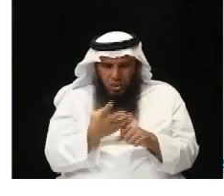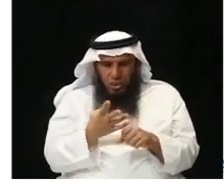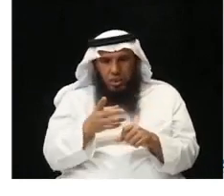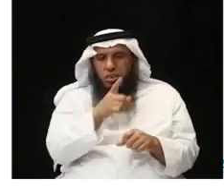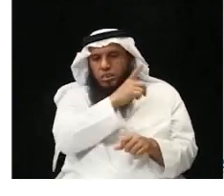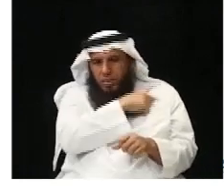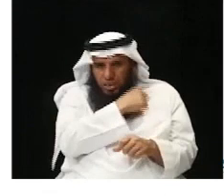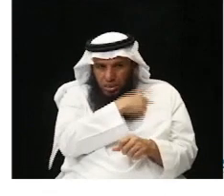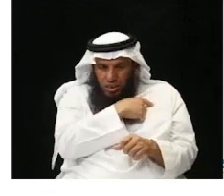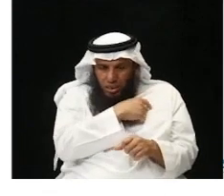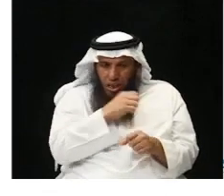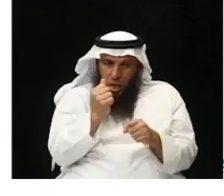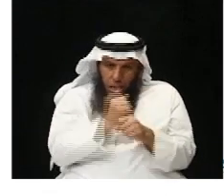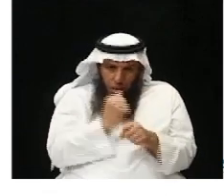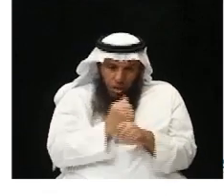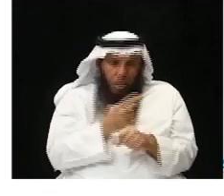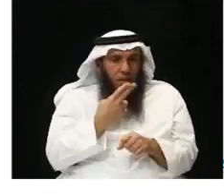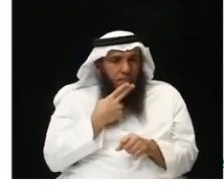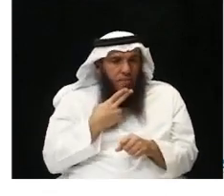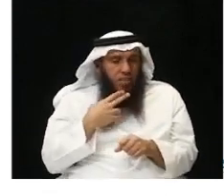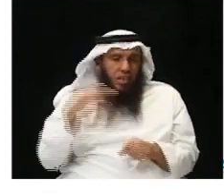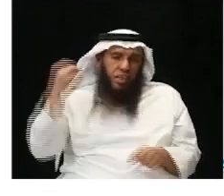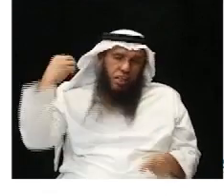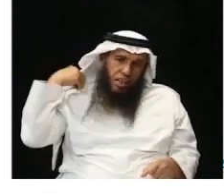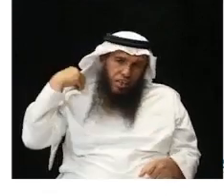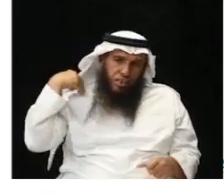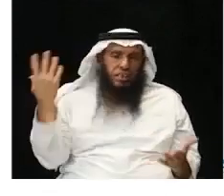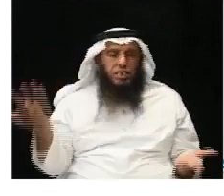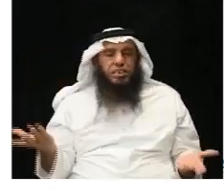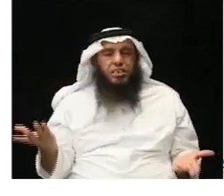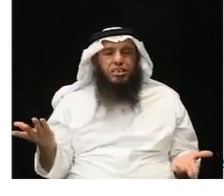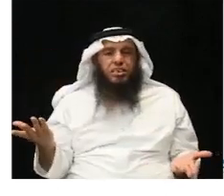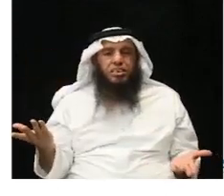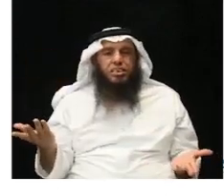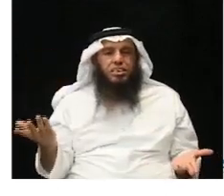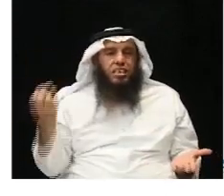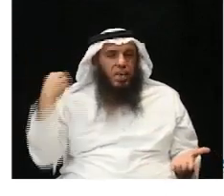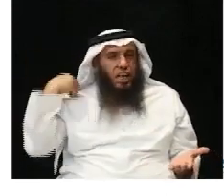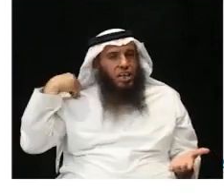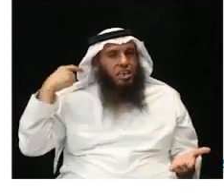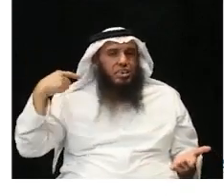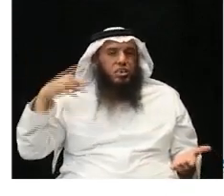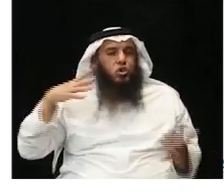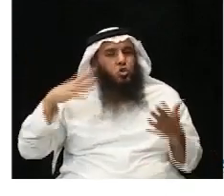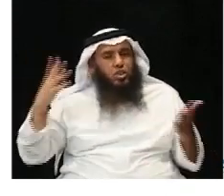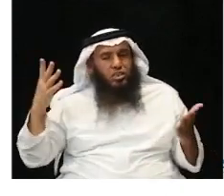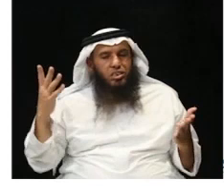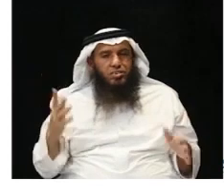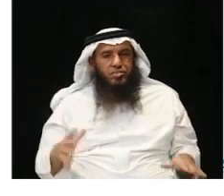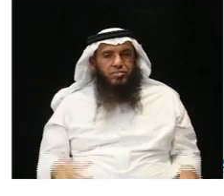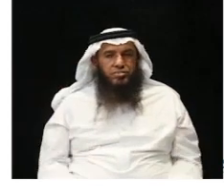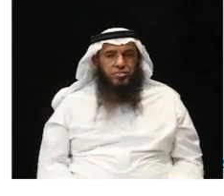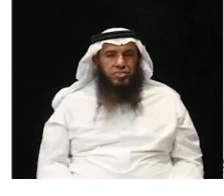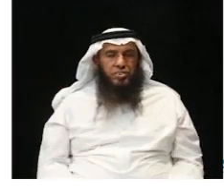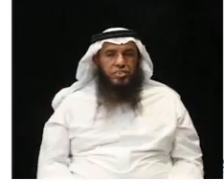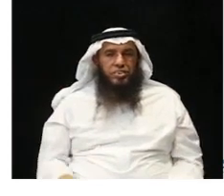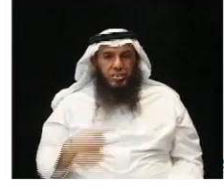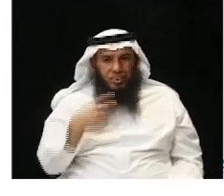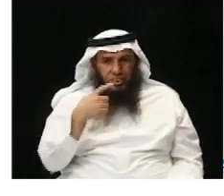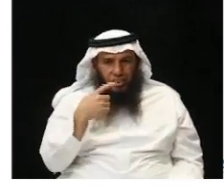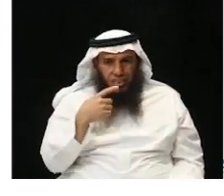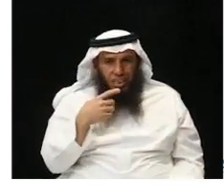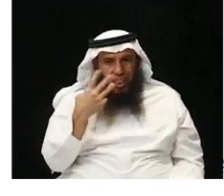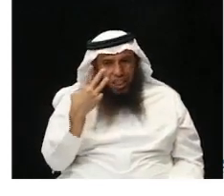سيئة، ورتب على العمل الصالح أعمالا وحسنات كثيرة. لهذا ذكرت لكم في